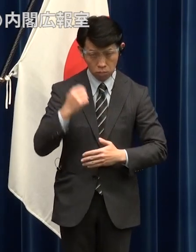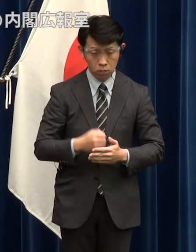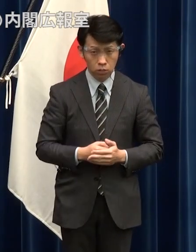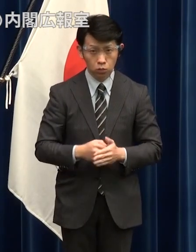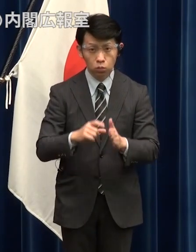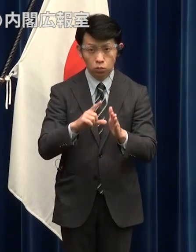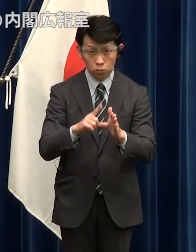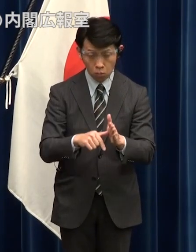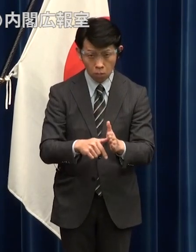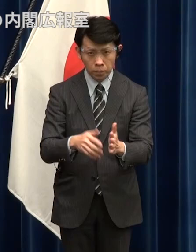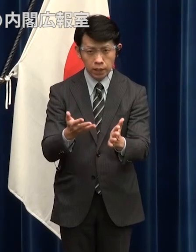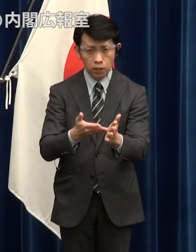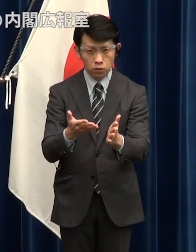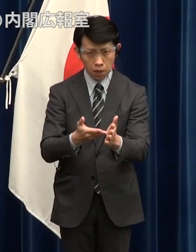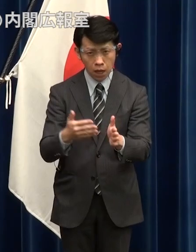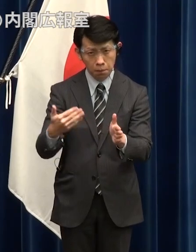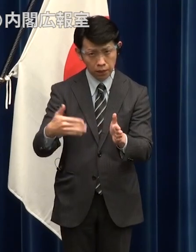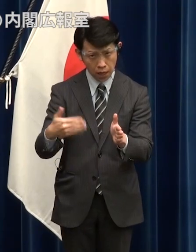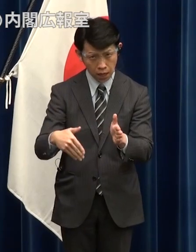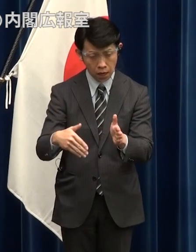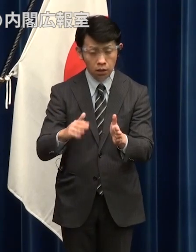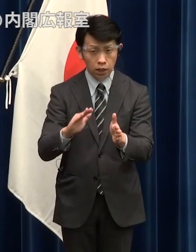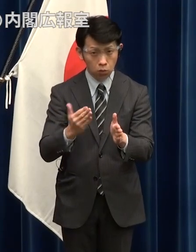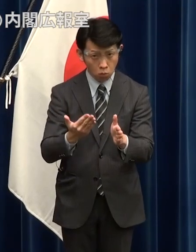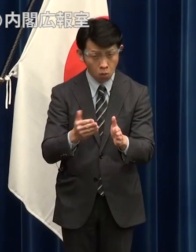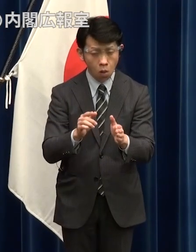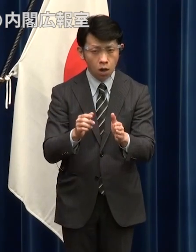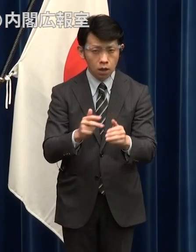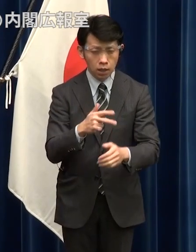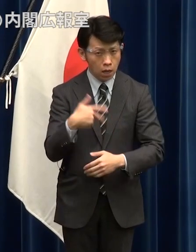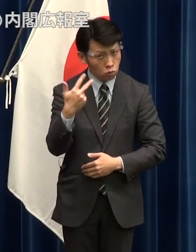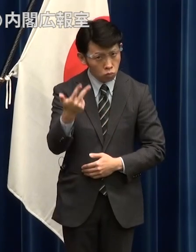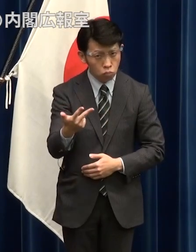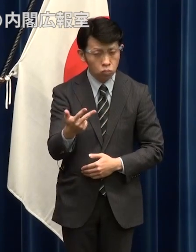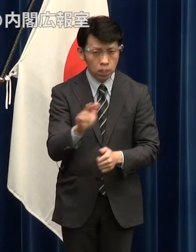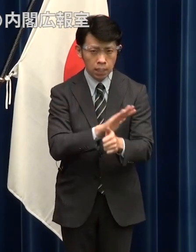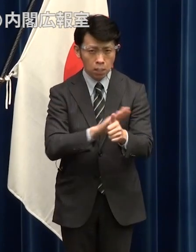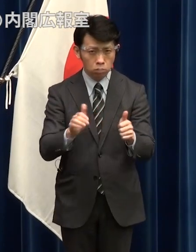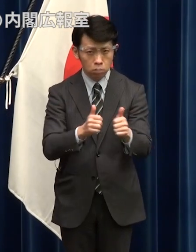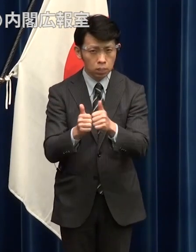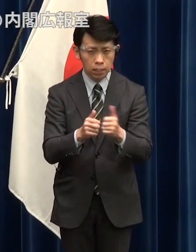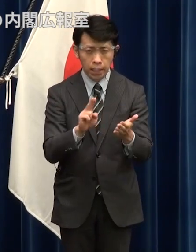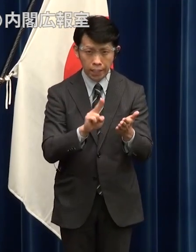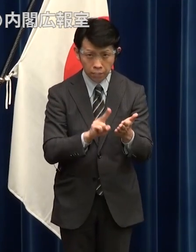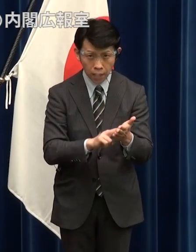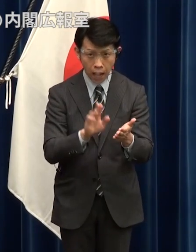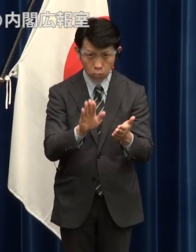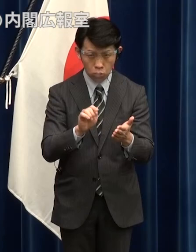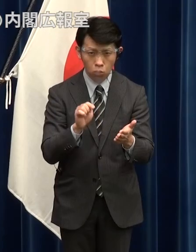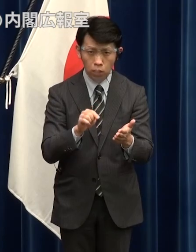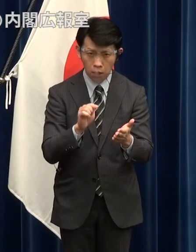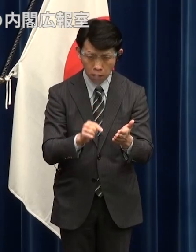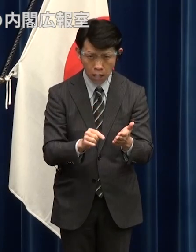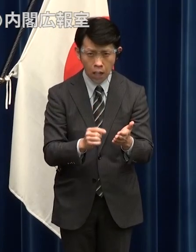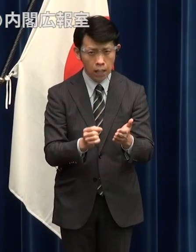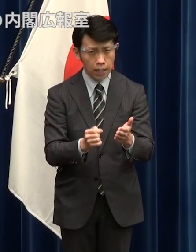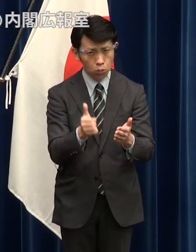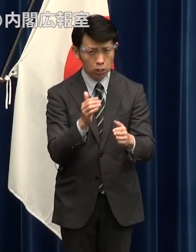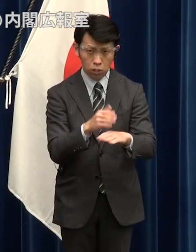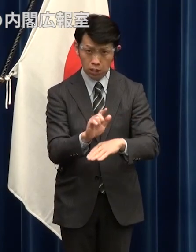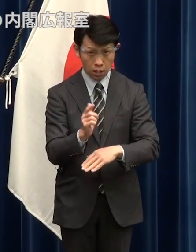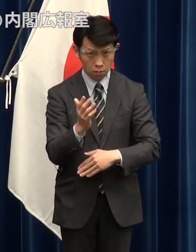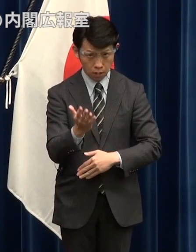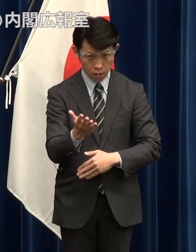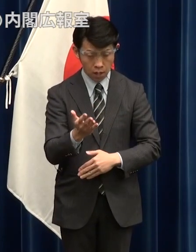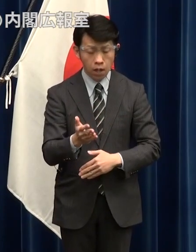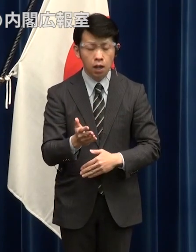説明がないままそれがまあ今週に来週にも閣議決定されるということはですね、まあ、どう見てもちょっと拙速のようにも思うんですが、総理は